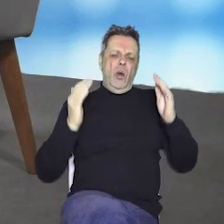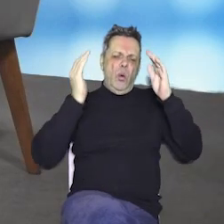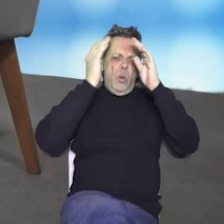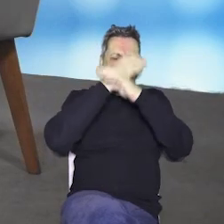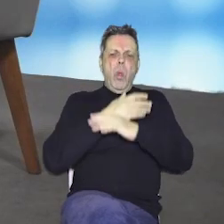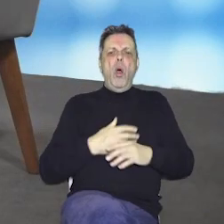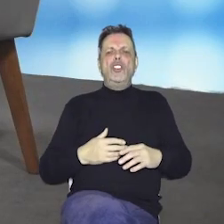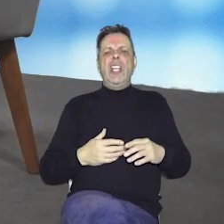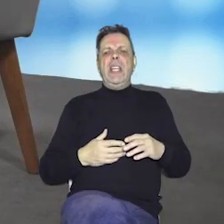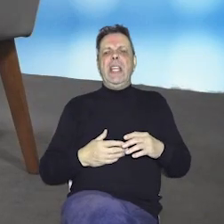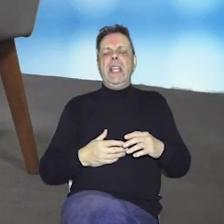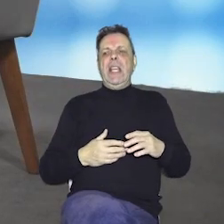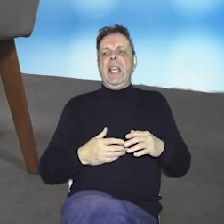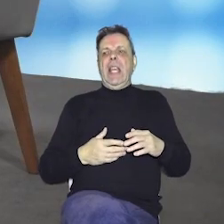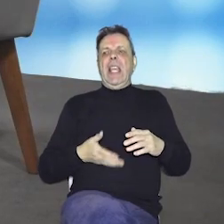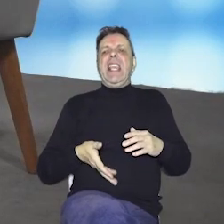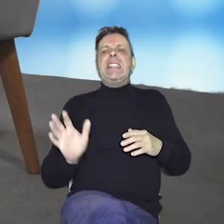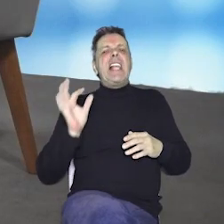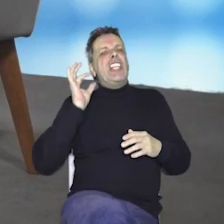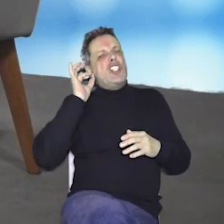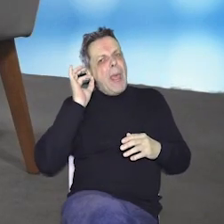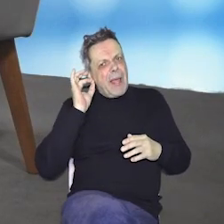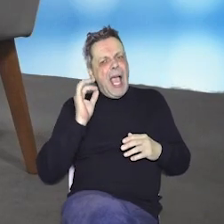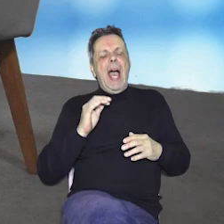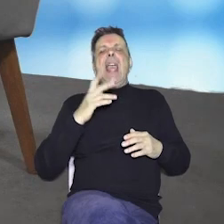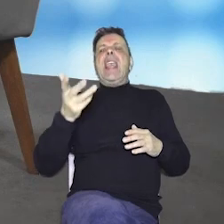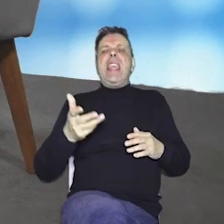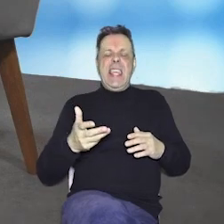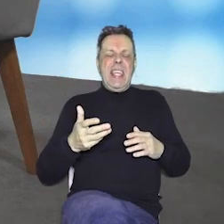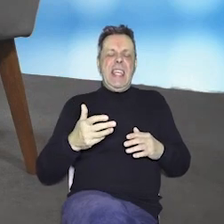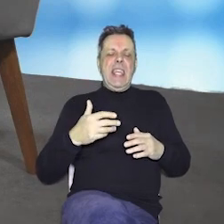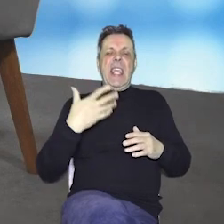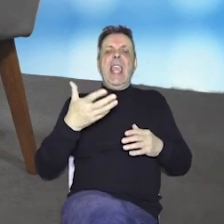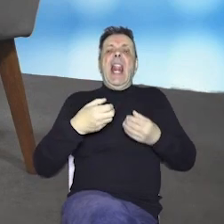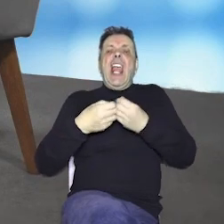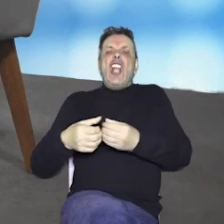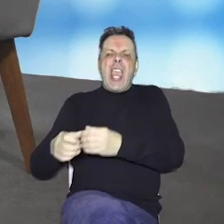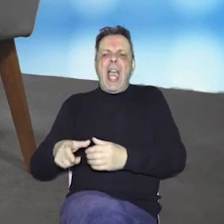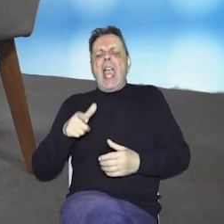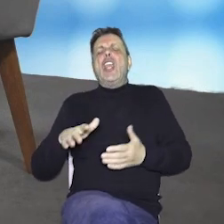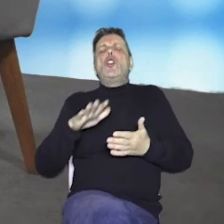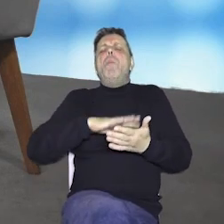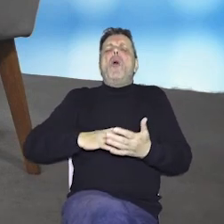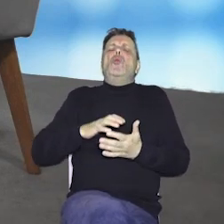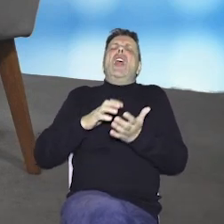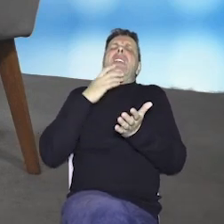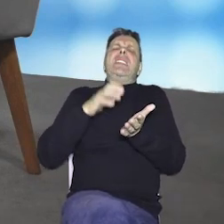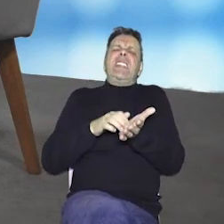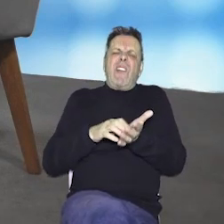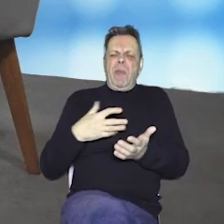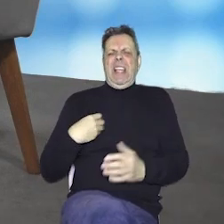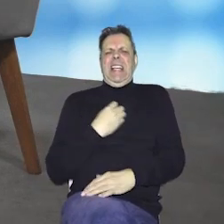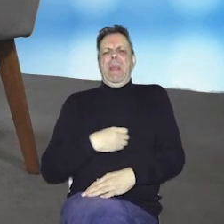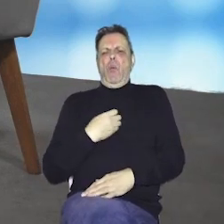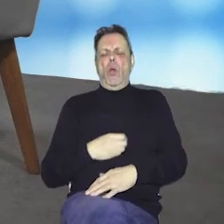tijekom noći izlazi ženka i ona leže jaja na perianalnu regiju i to područje intenzivno svrbi. I to uzrokuje jednu